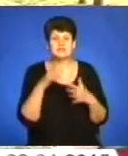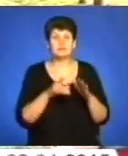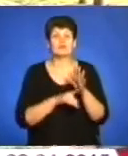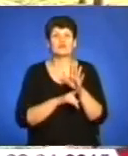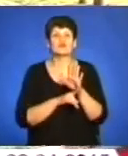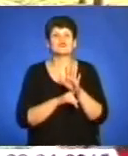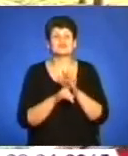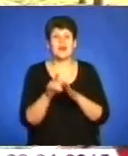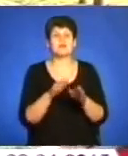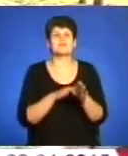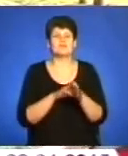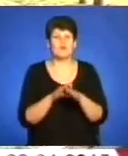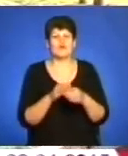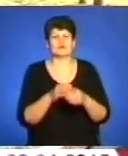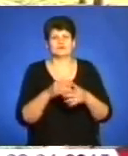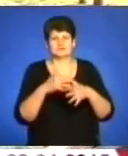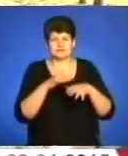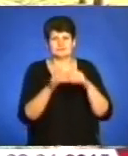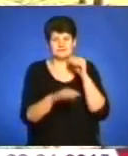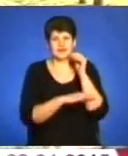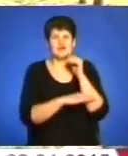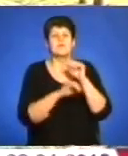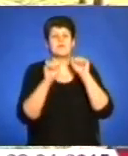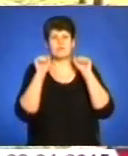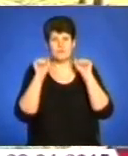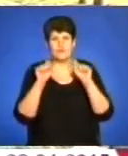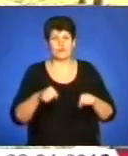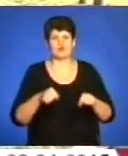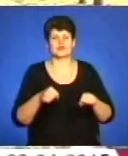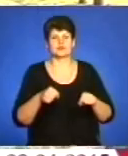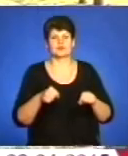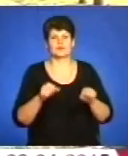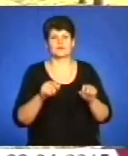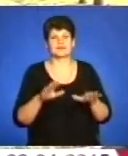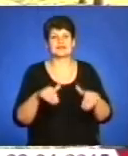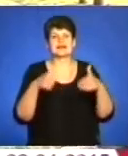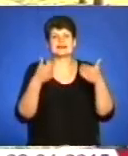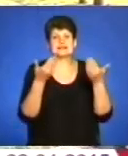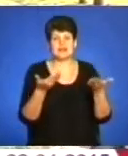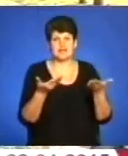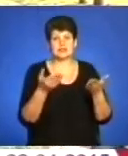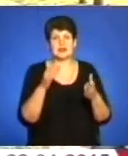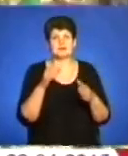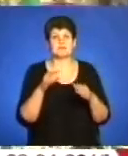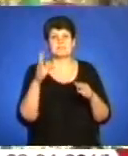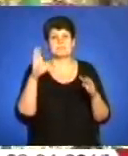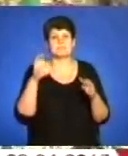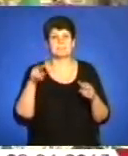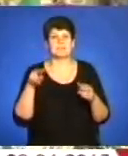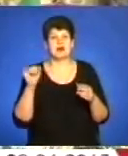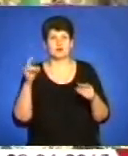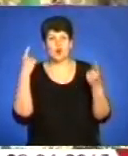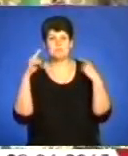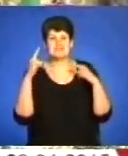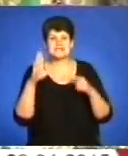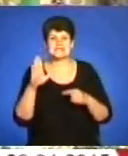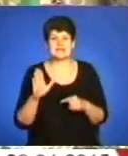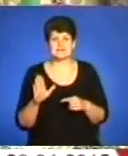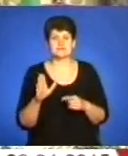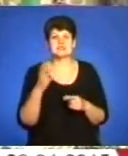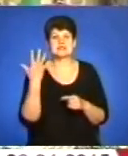буде повноцінні дерева, тоді ми можемо вже надати статус садового парку мистецтва. За 5 років